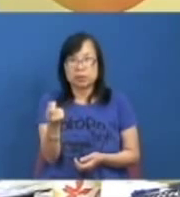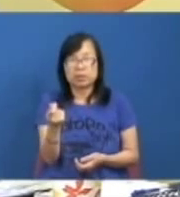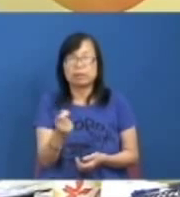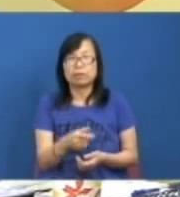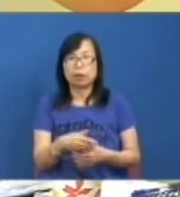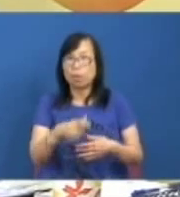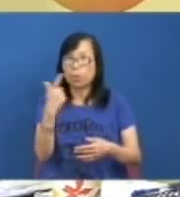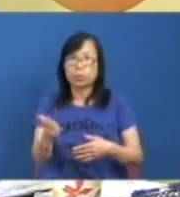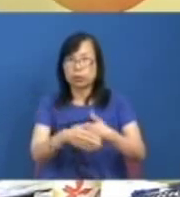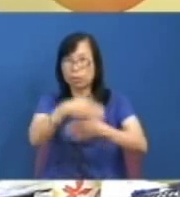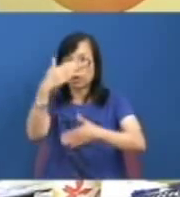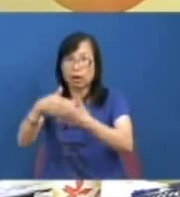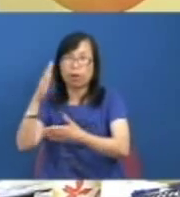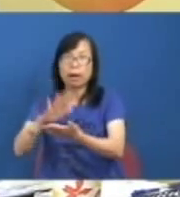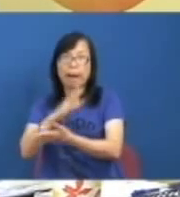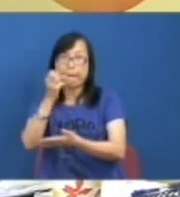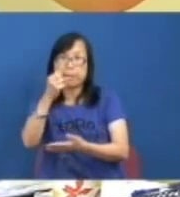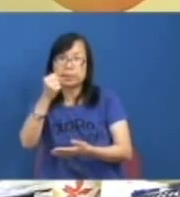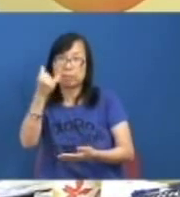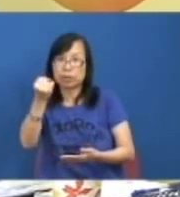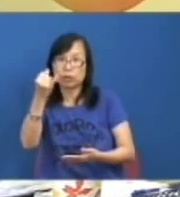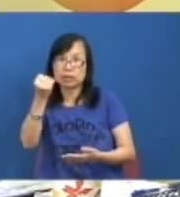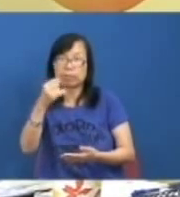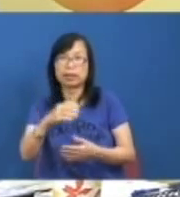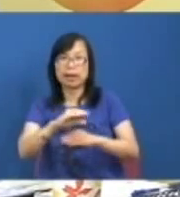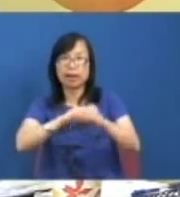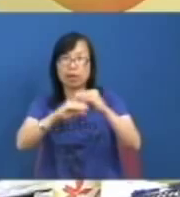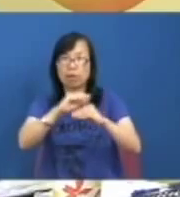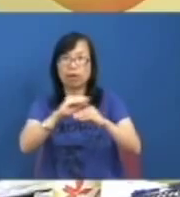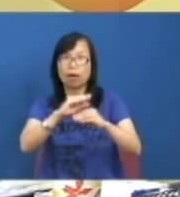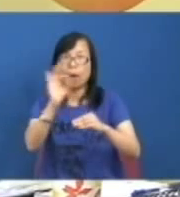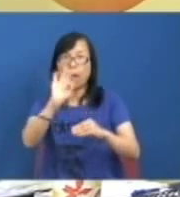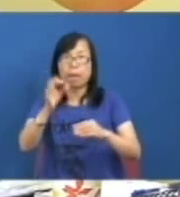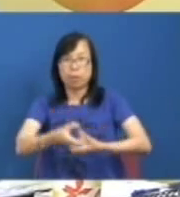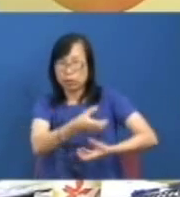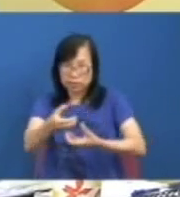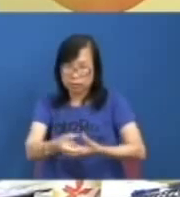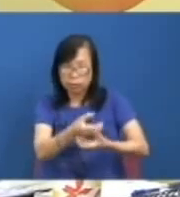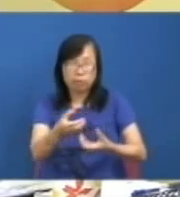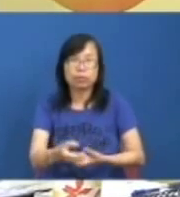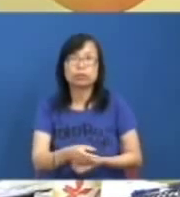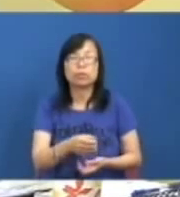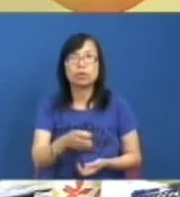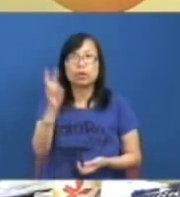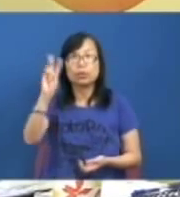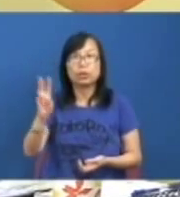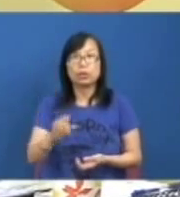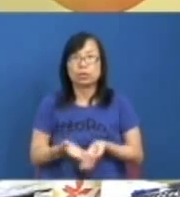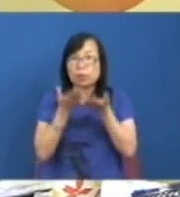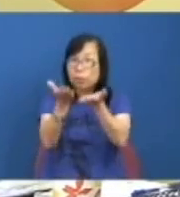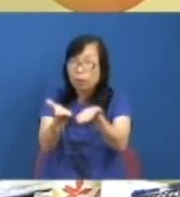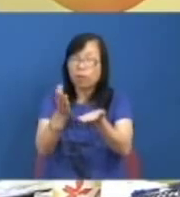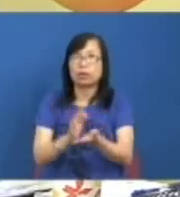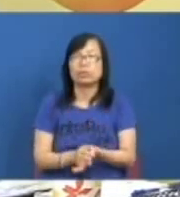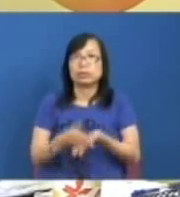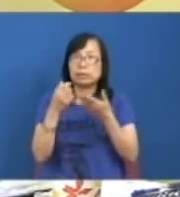樓咧喺五十或者六十年代咧起落嗰時咧，完全咧就冇消防水供應噶嘛。咁突然間要求你無端端做翻